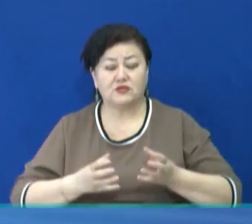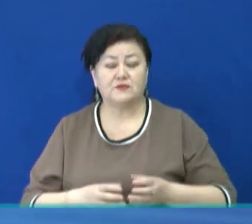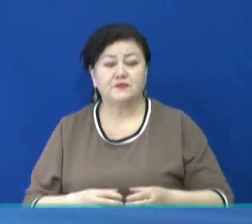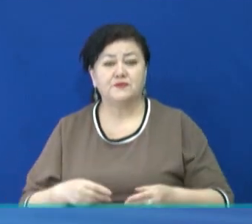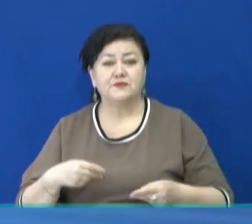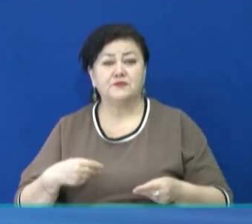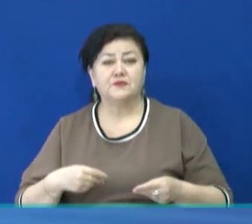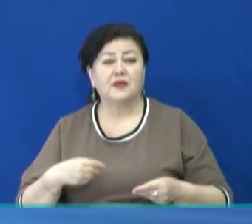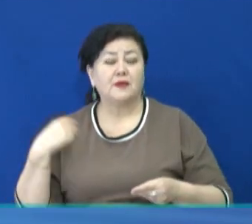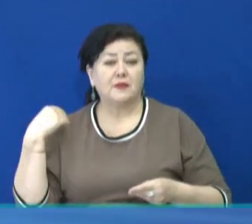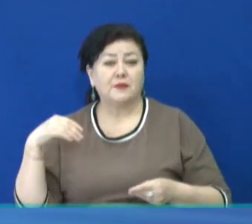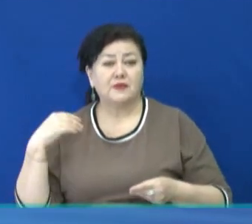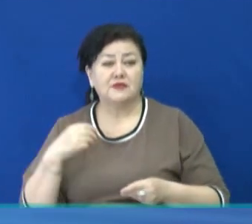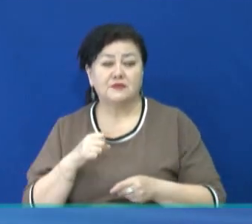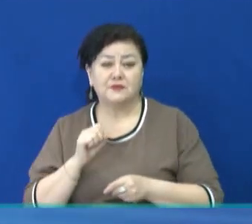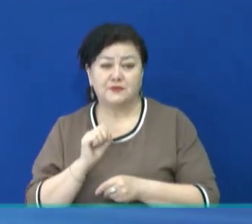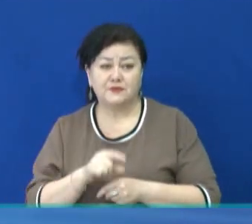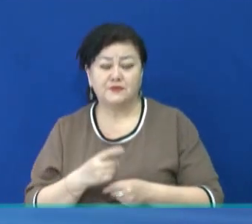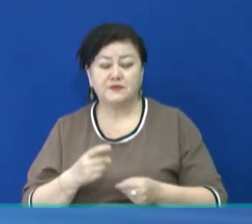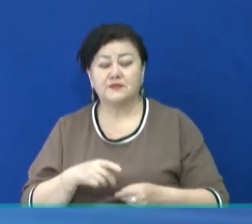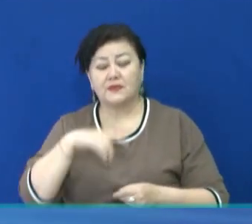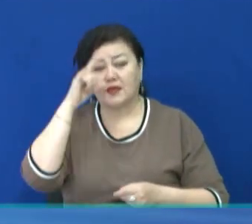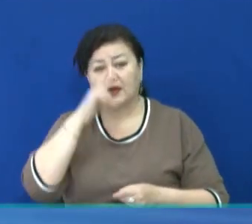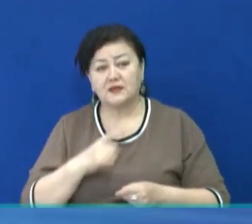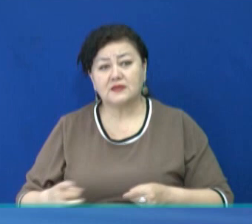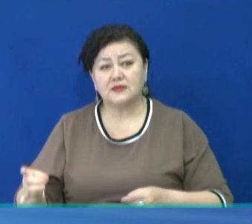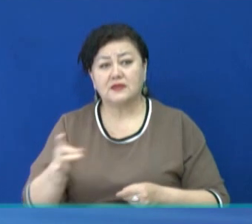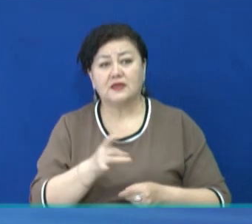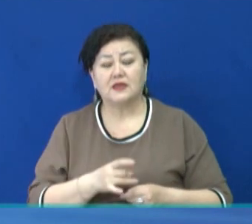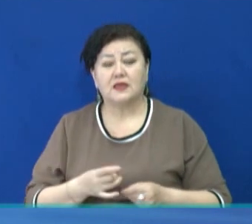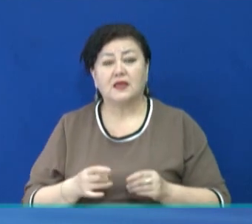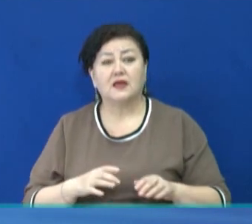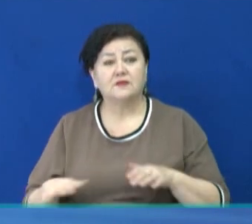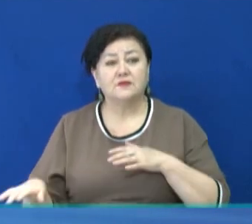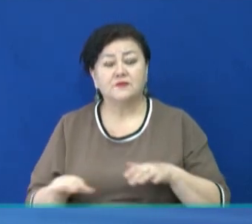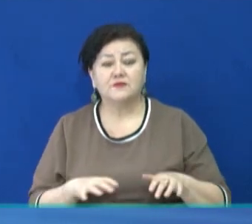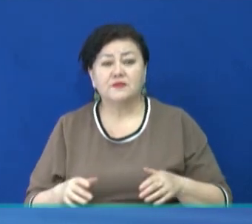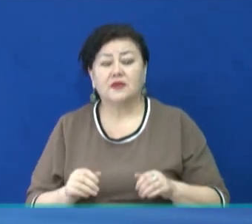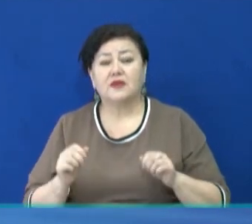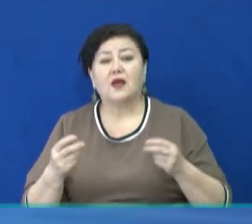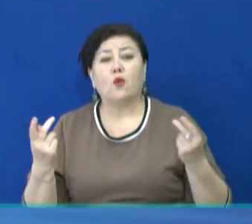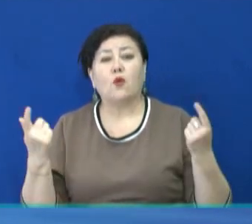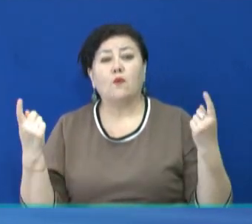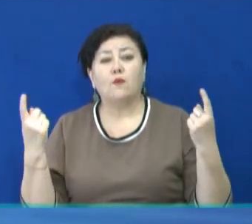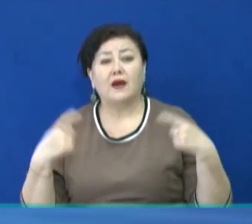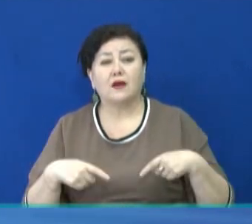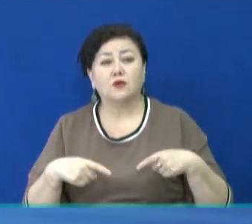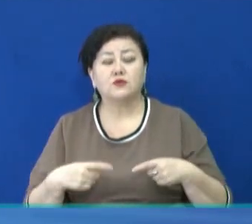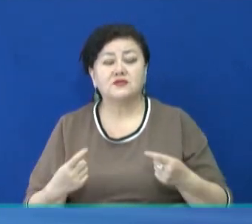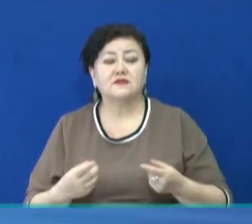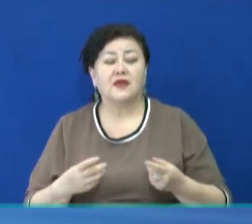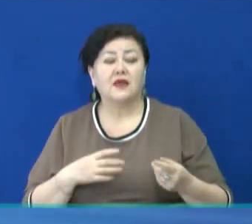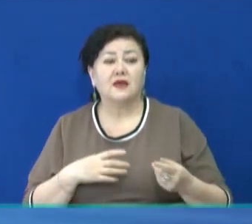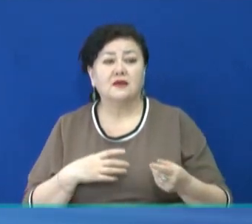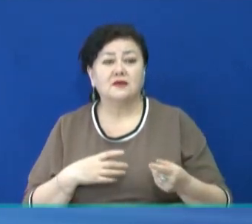Мемлекет басшысының жарлығы бойынша Қазақстан Республикасы азаматтарының төлем қабілеттілігін қалпына келтіру және банкроттығы туралы заң қабылданды.